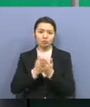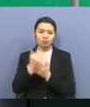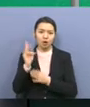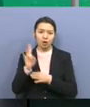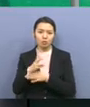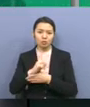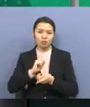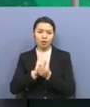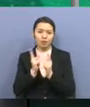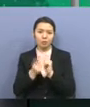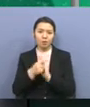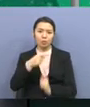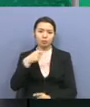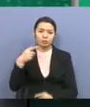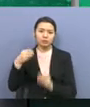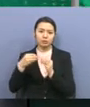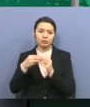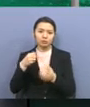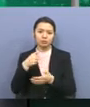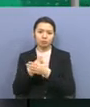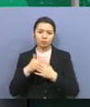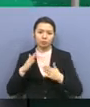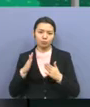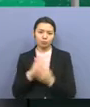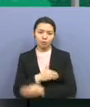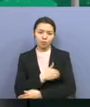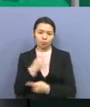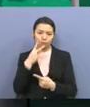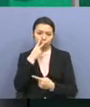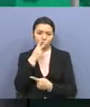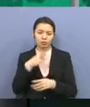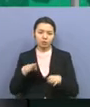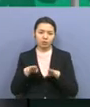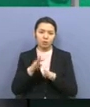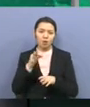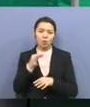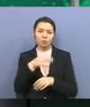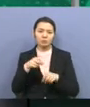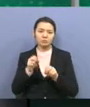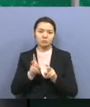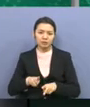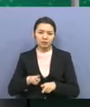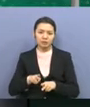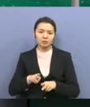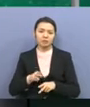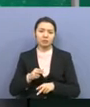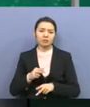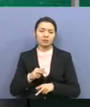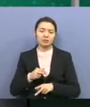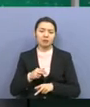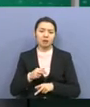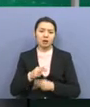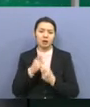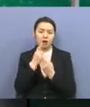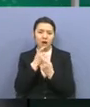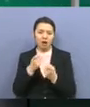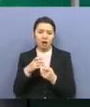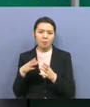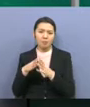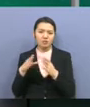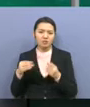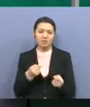түнде керісінше минус 10-ға дейін төмендеуі байқалады. Осы ретте құзырлы органдар төтенше жағдайлардың алдын алу мақсатында